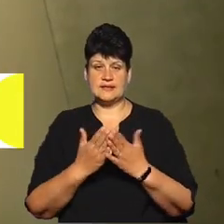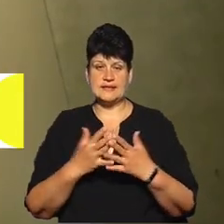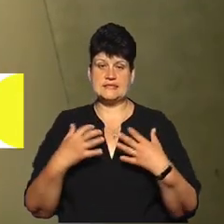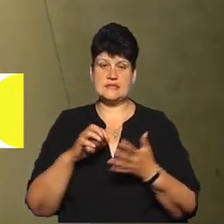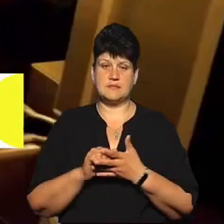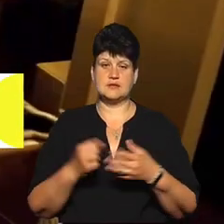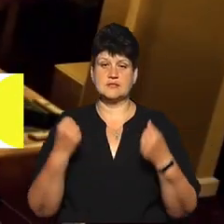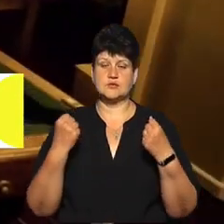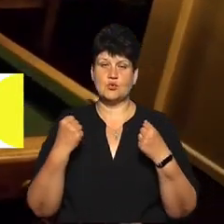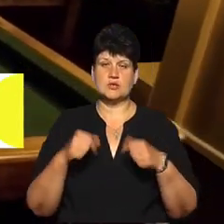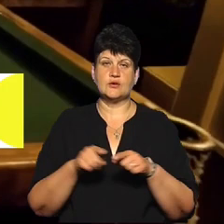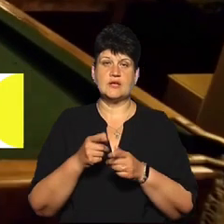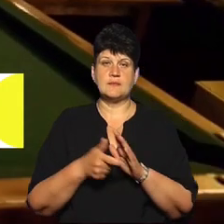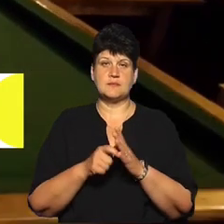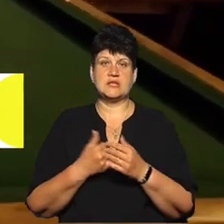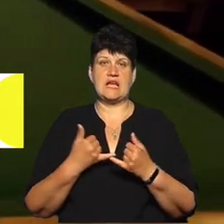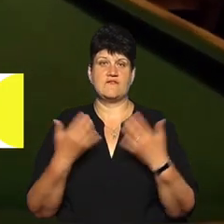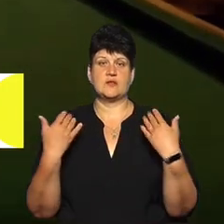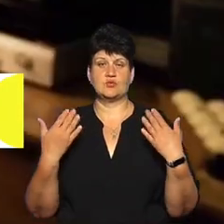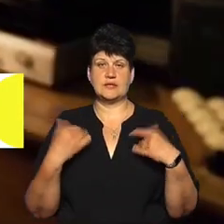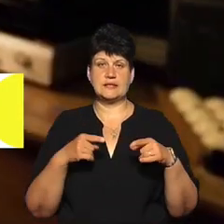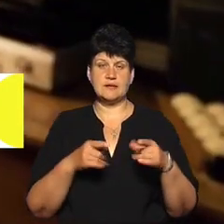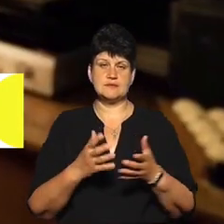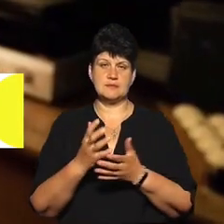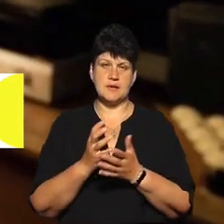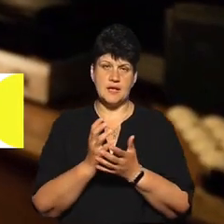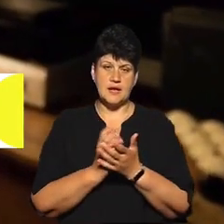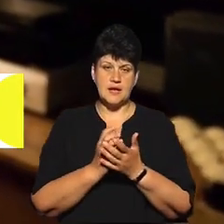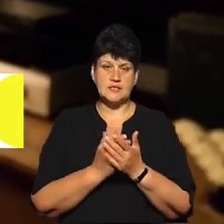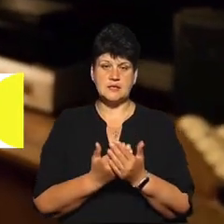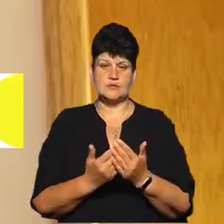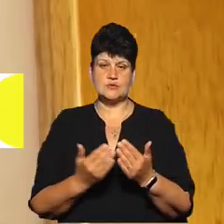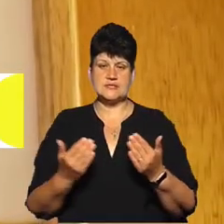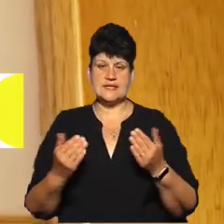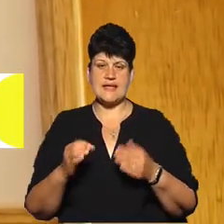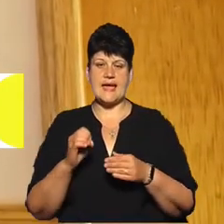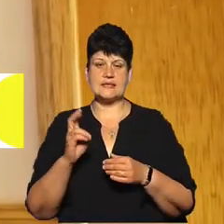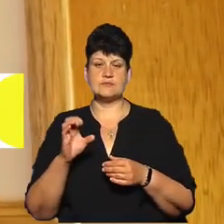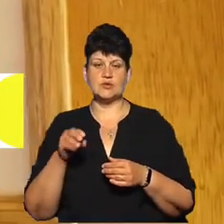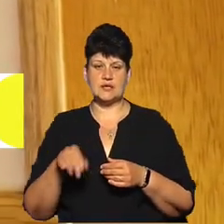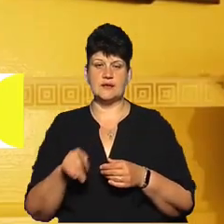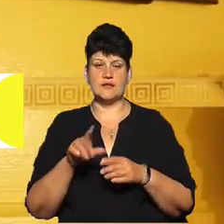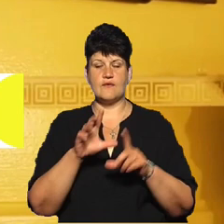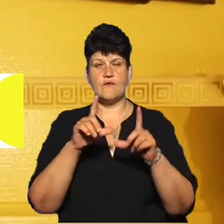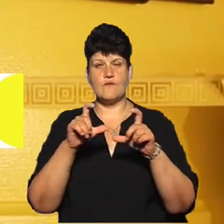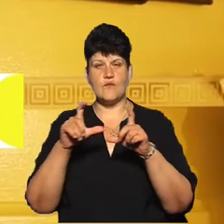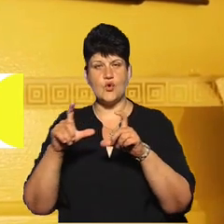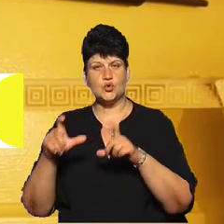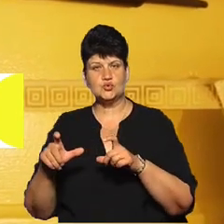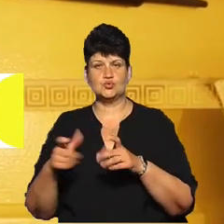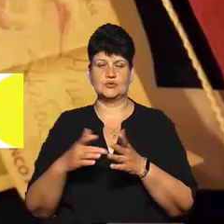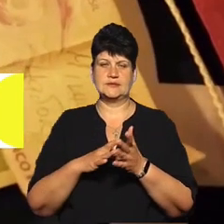є приміщення для відпочинку. Там зберігаються музейні експонати, розповідає Володимир. Зокрема, фотографії з експедицій,